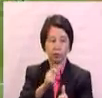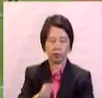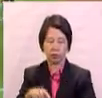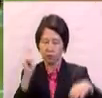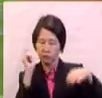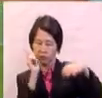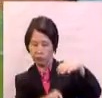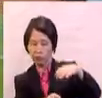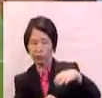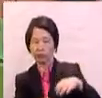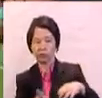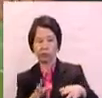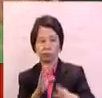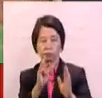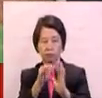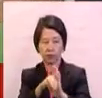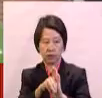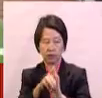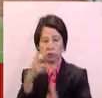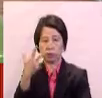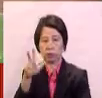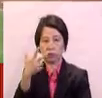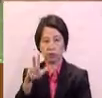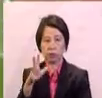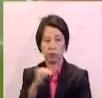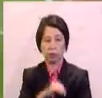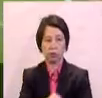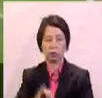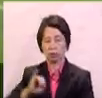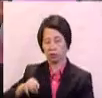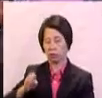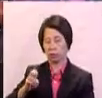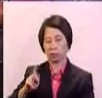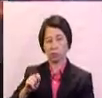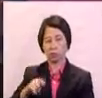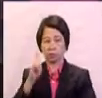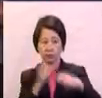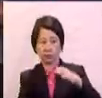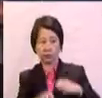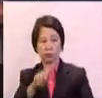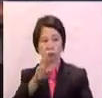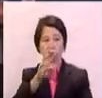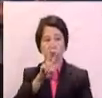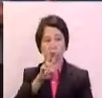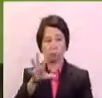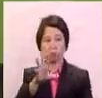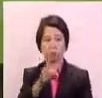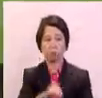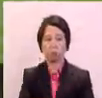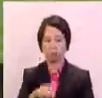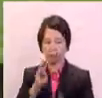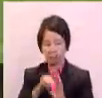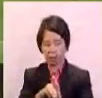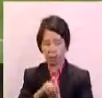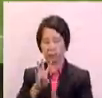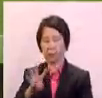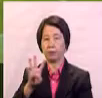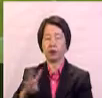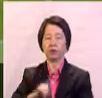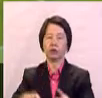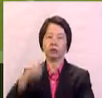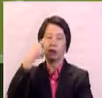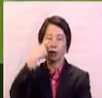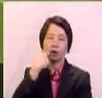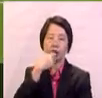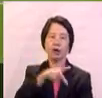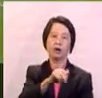Jaringan Fernando Rodriguez pada minit ke-13 dan Jonathan Bauman pada minit ke-25 dan minit ke-44. Lebih malang,